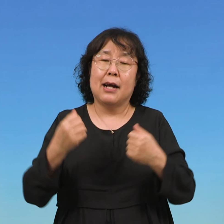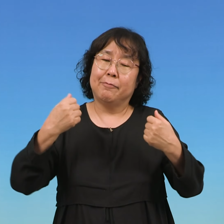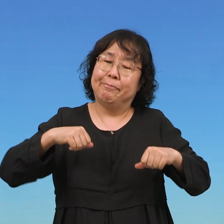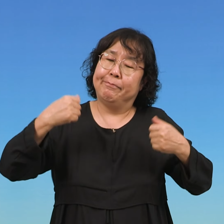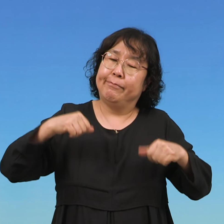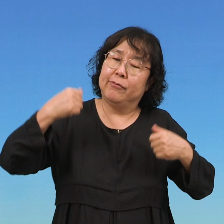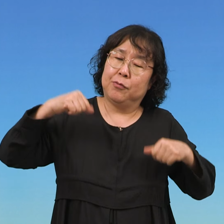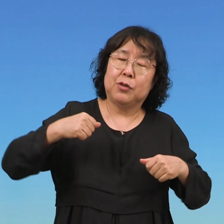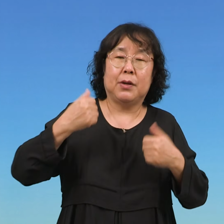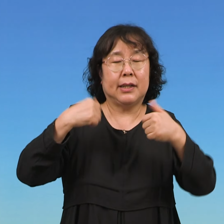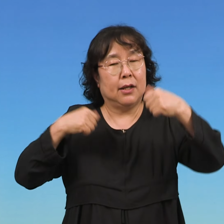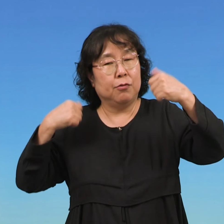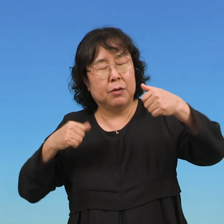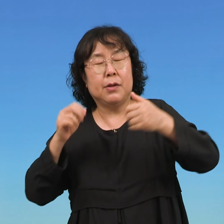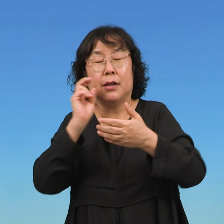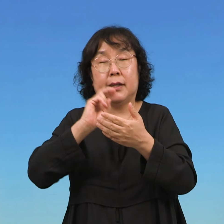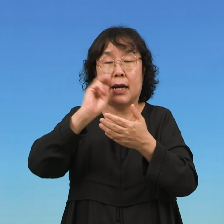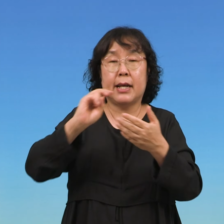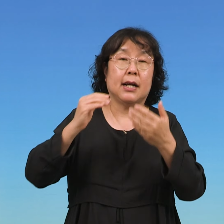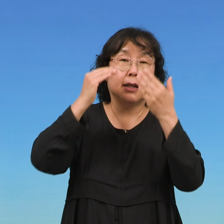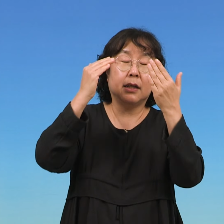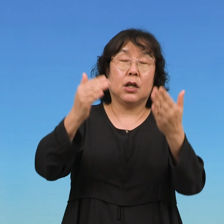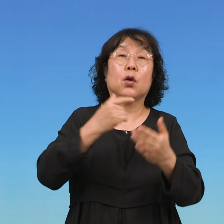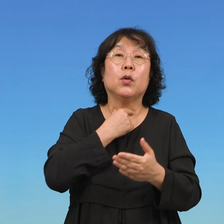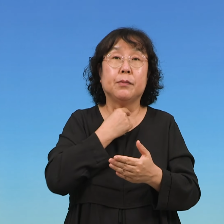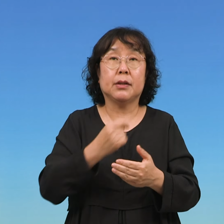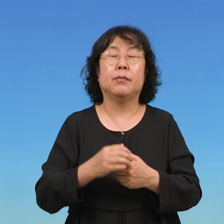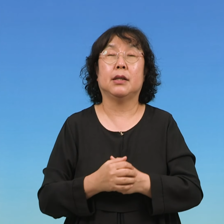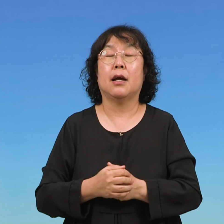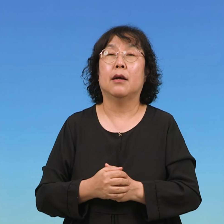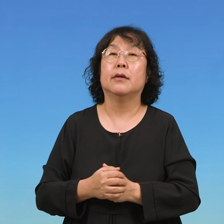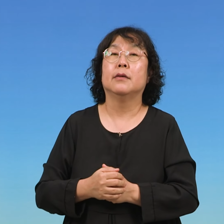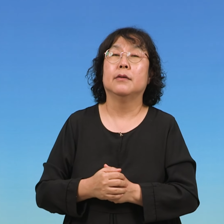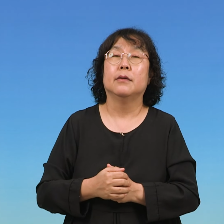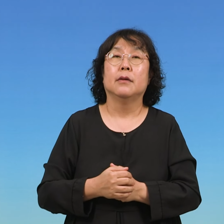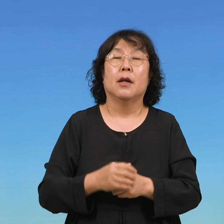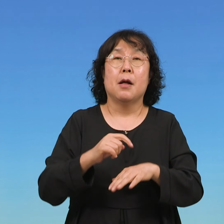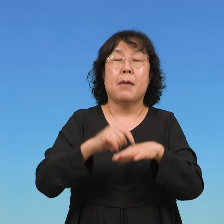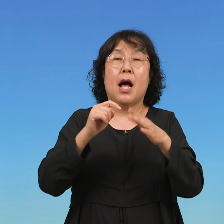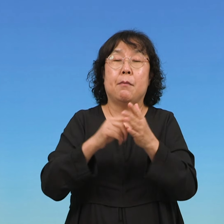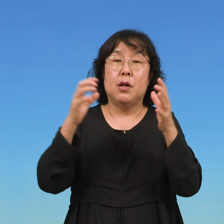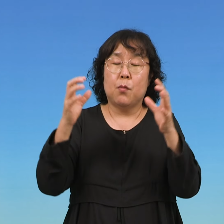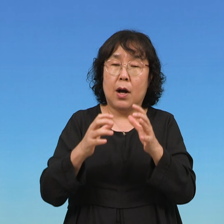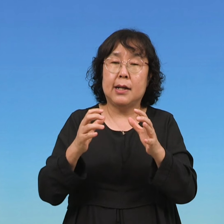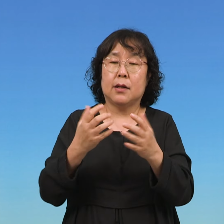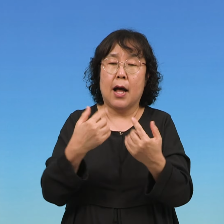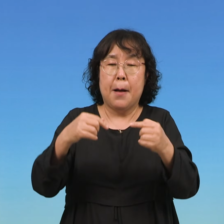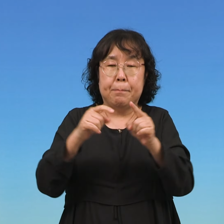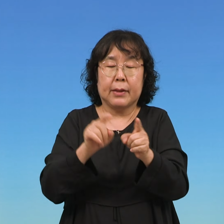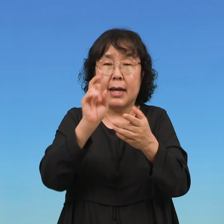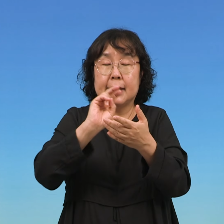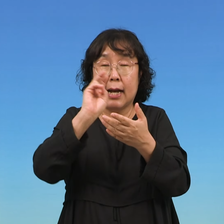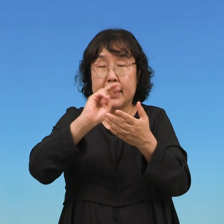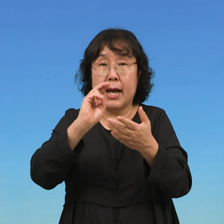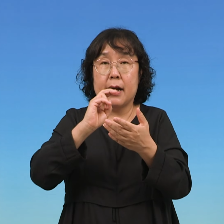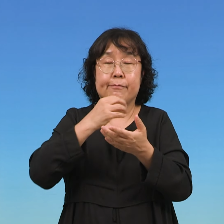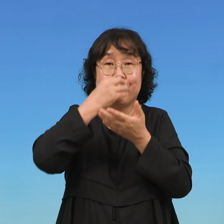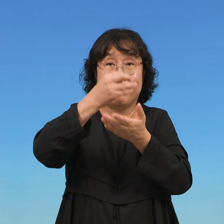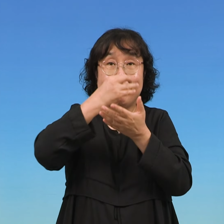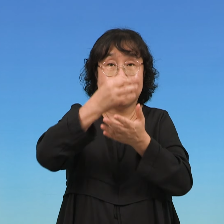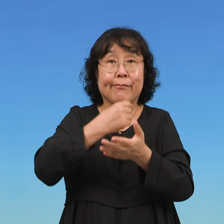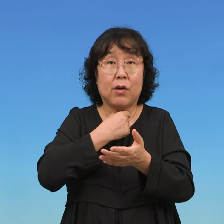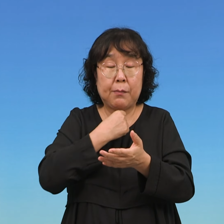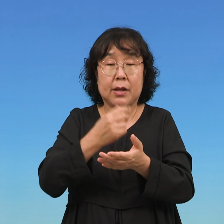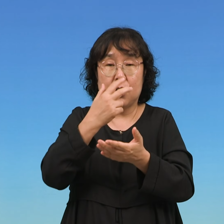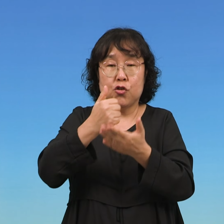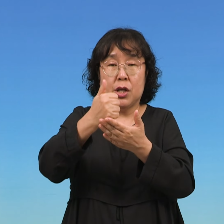일어나서 춤추면서 막 할렐루야 그러면 살 텐데 우린 그렇게는 못해도 정말 마음을 가지고 우리 찬양 같이 한번 불러